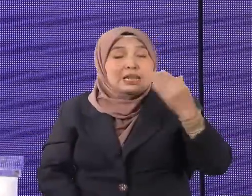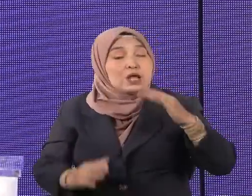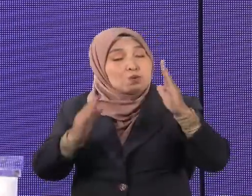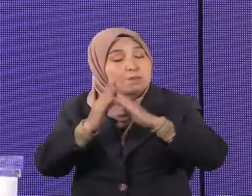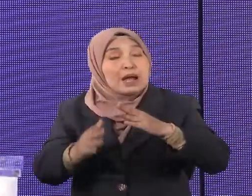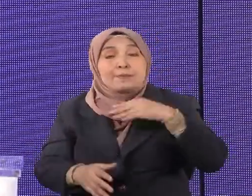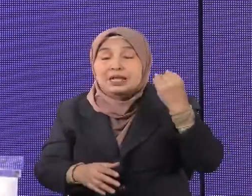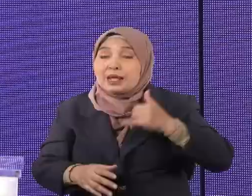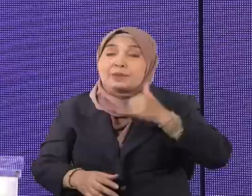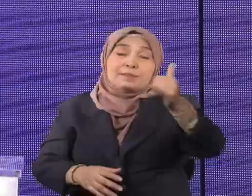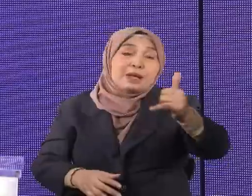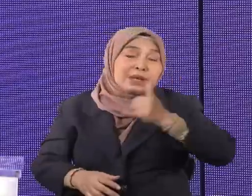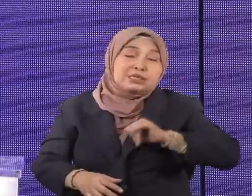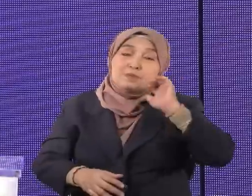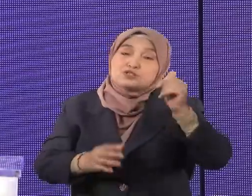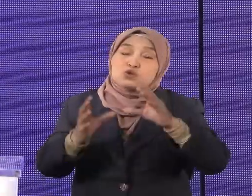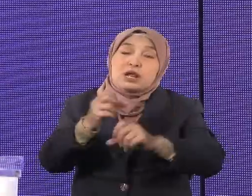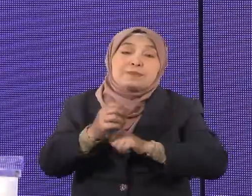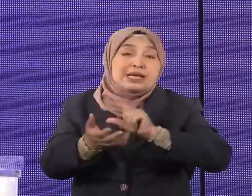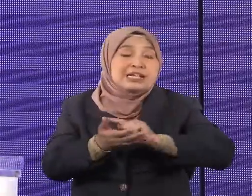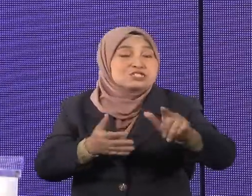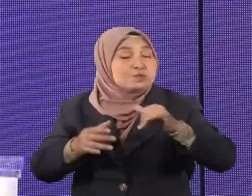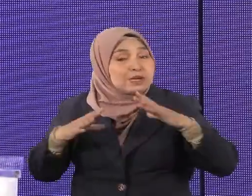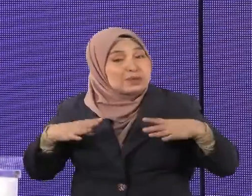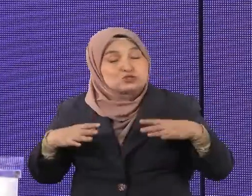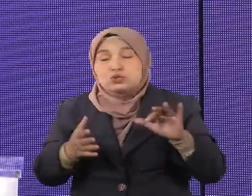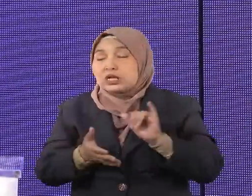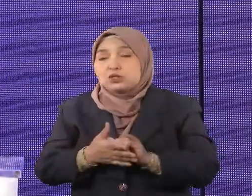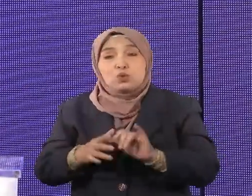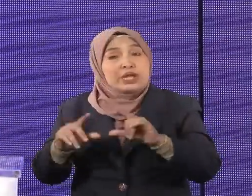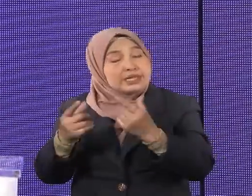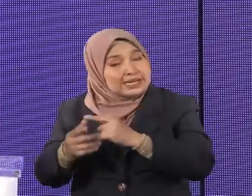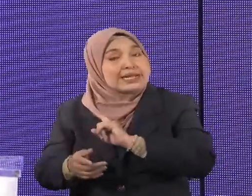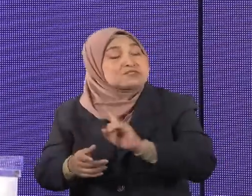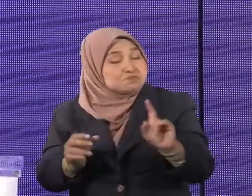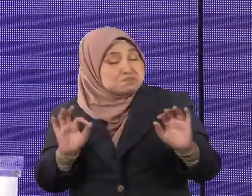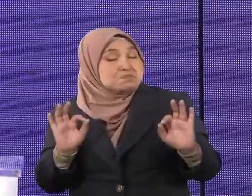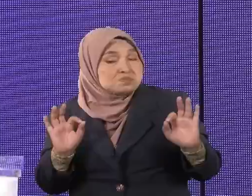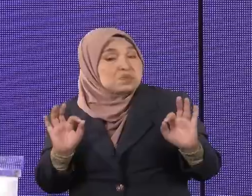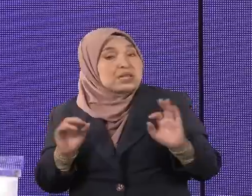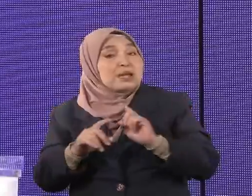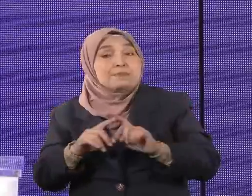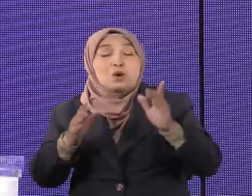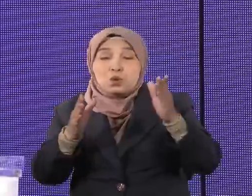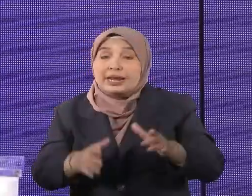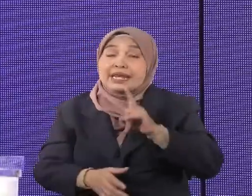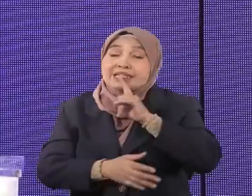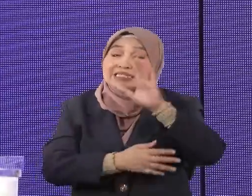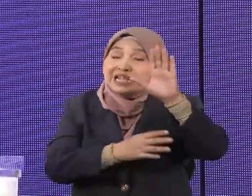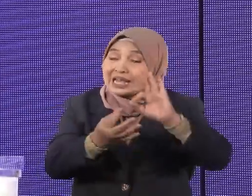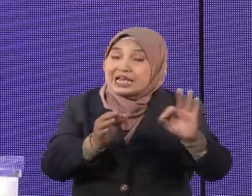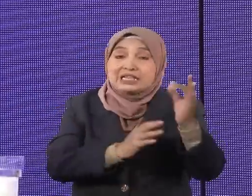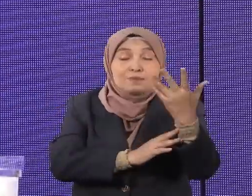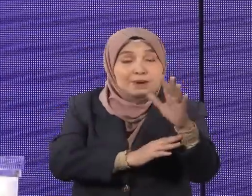makan, tidur, besok dapat gaji, pergi bercuti. Itu kategori Islam, okey. Tetapi kalau orang yang dijanjikan ayat 15